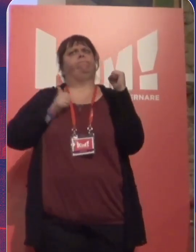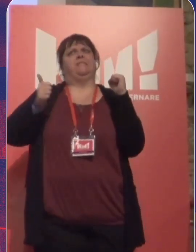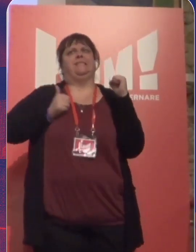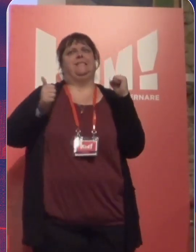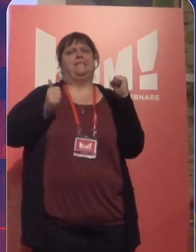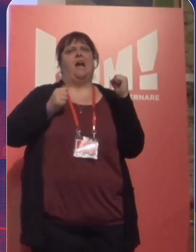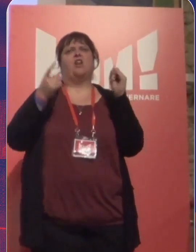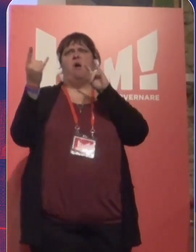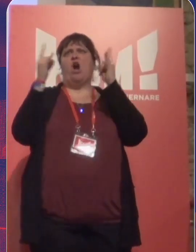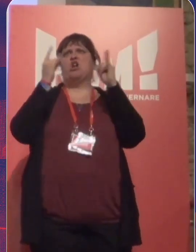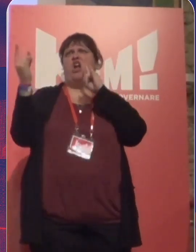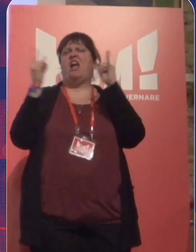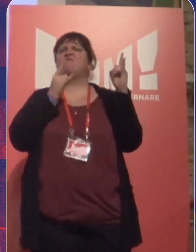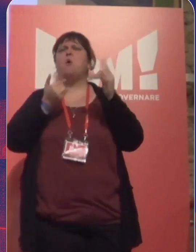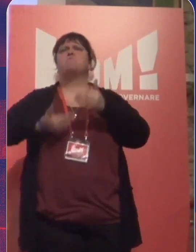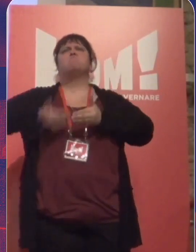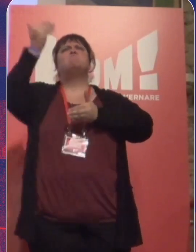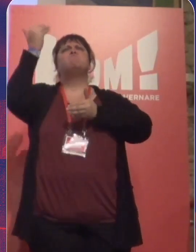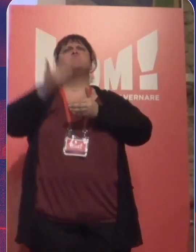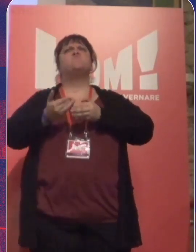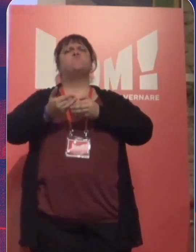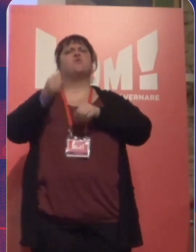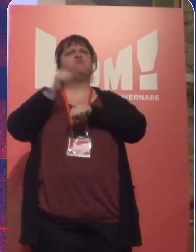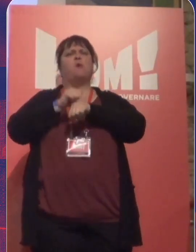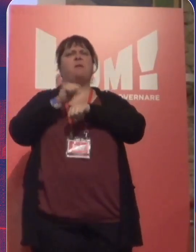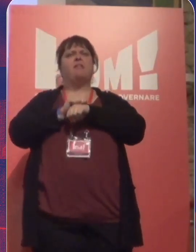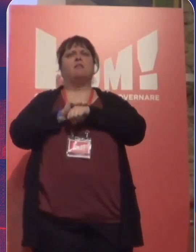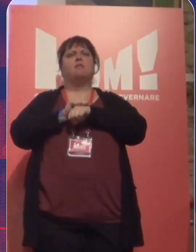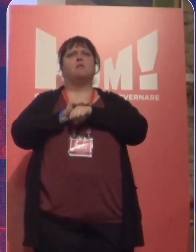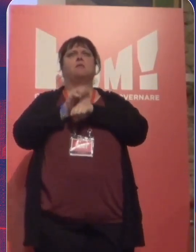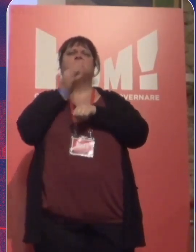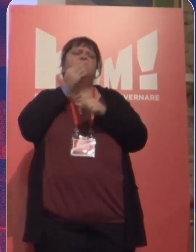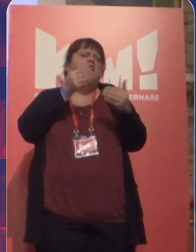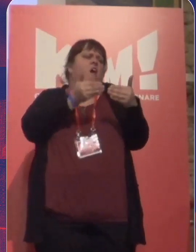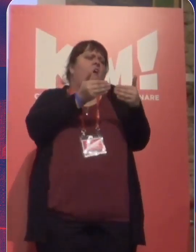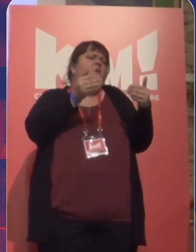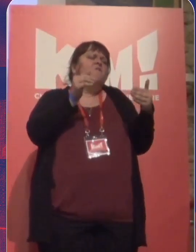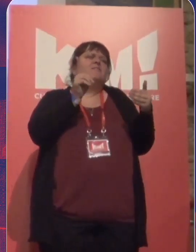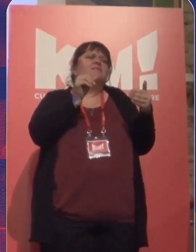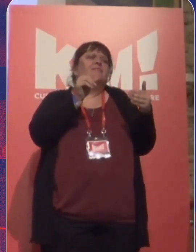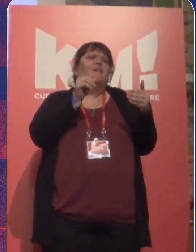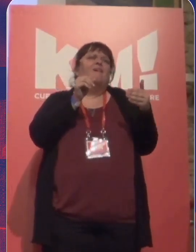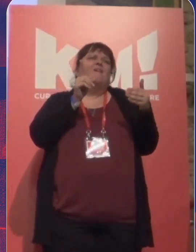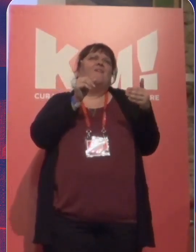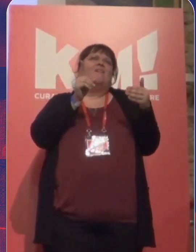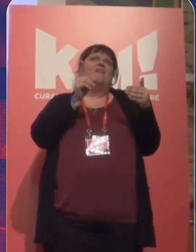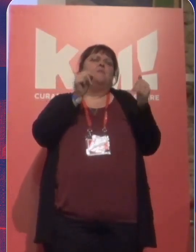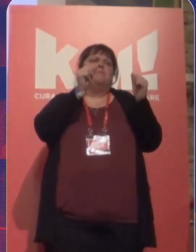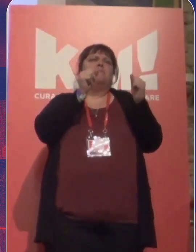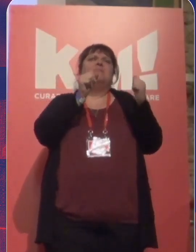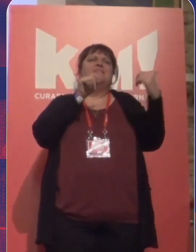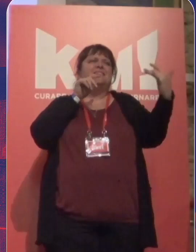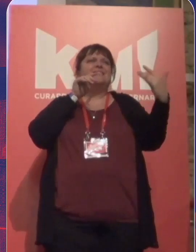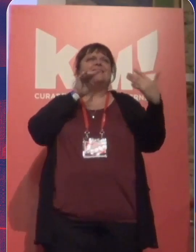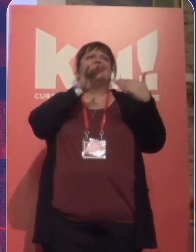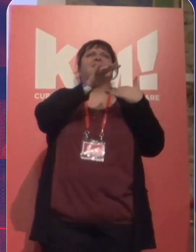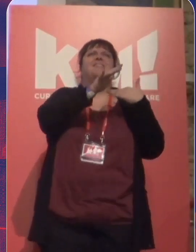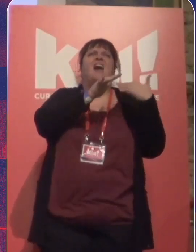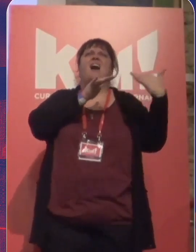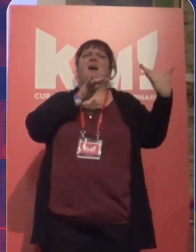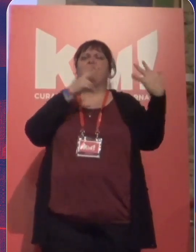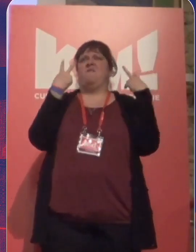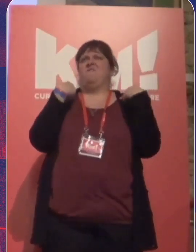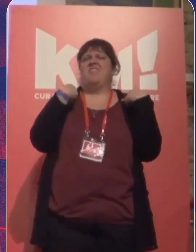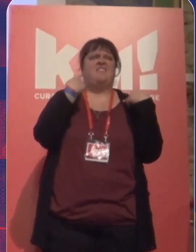armato e il confine non come ciò che rende possibile lo scambio della vita con la vita